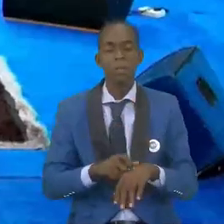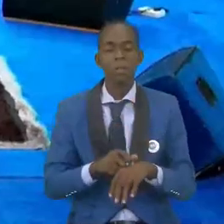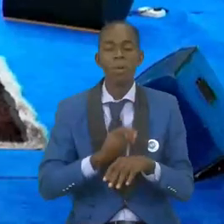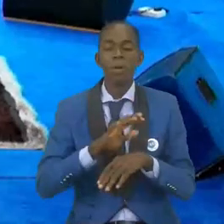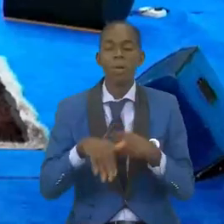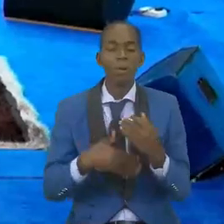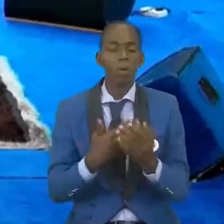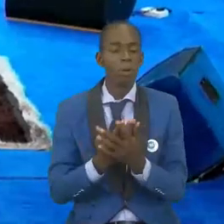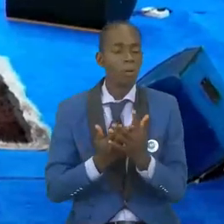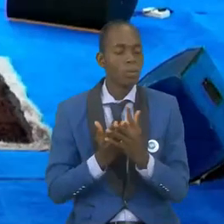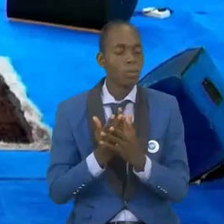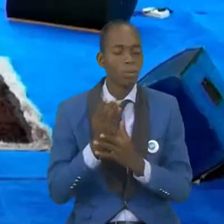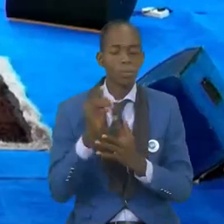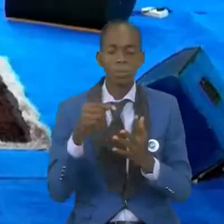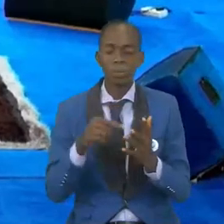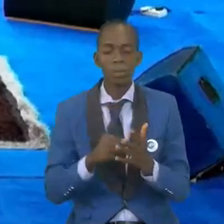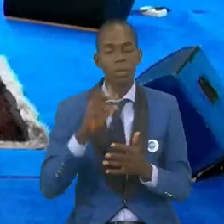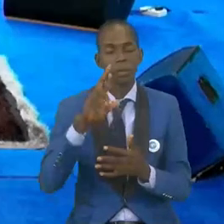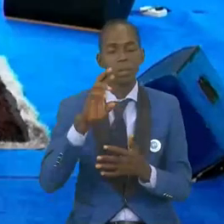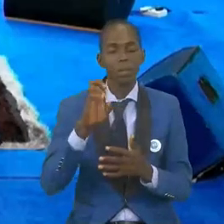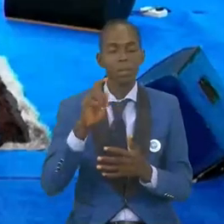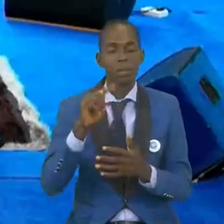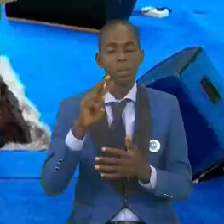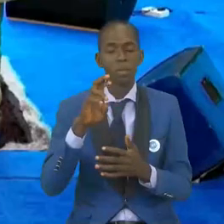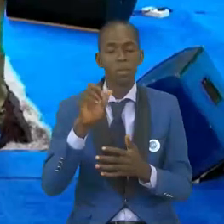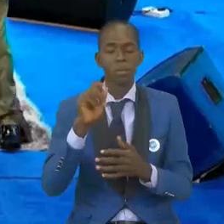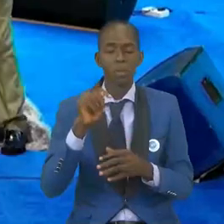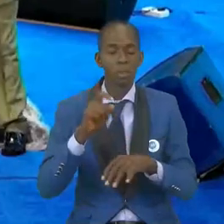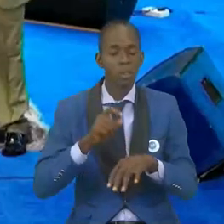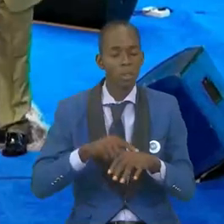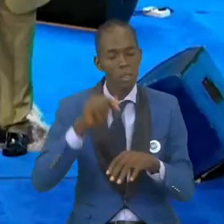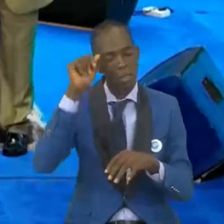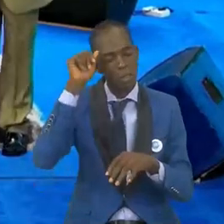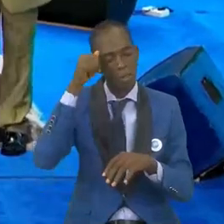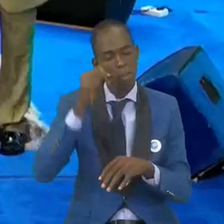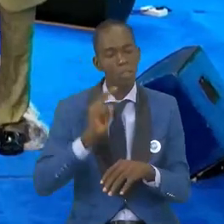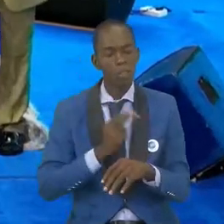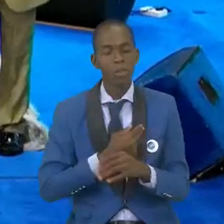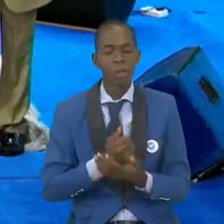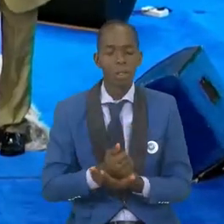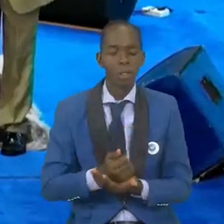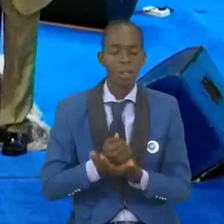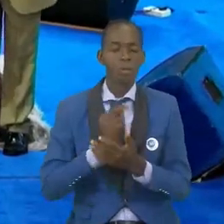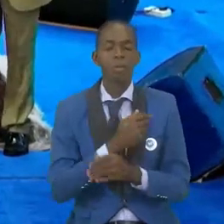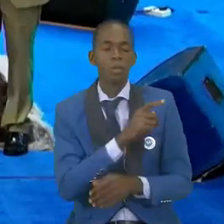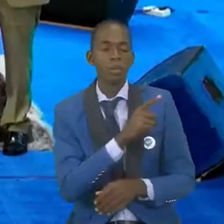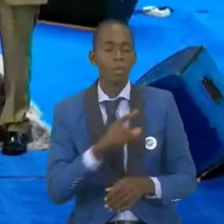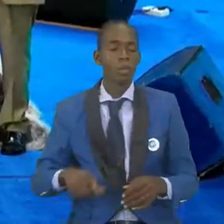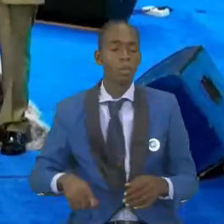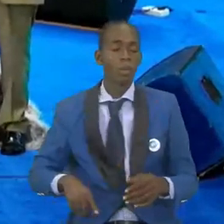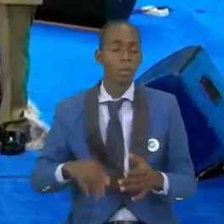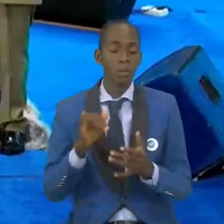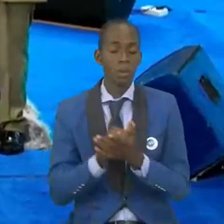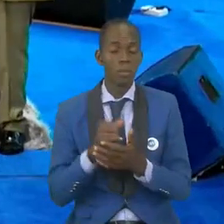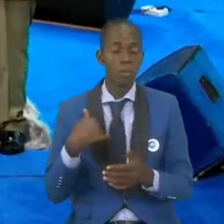Jésus. Rappelle-nous à tout moment, tout au long de cette retraite,